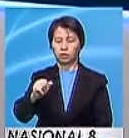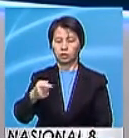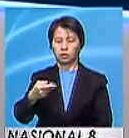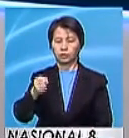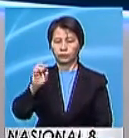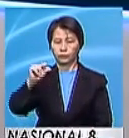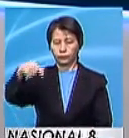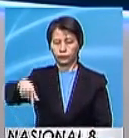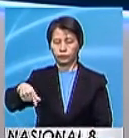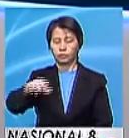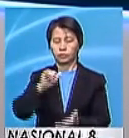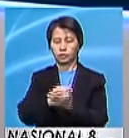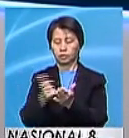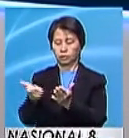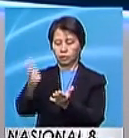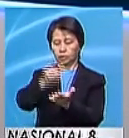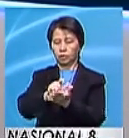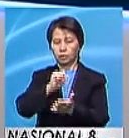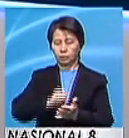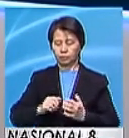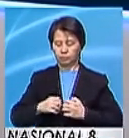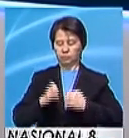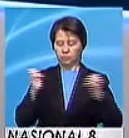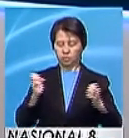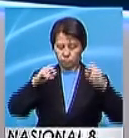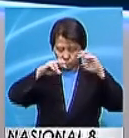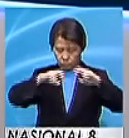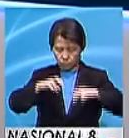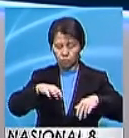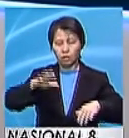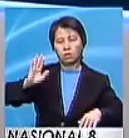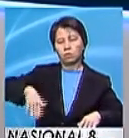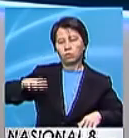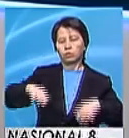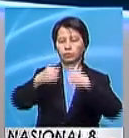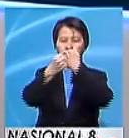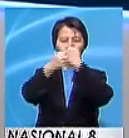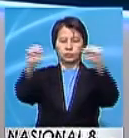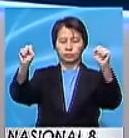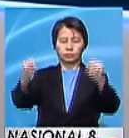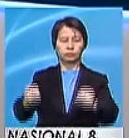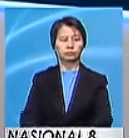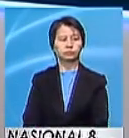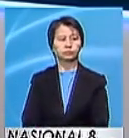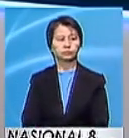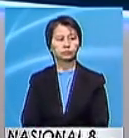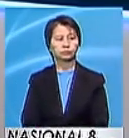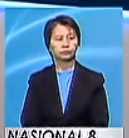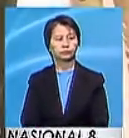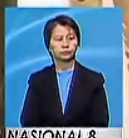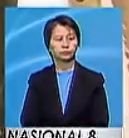memaklumkan bahawa laporan bedah siasat mangsa masih belum siap.